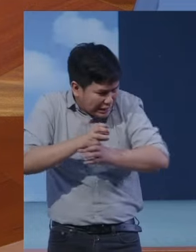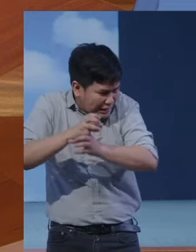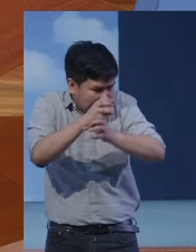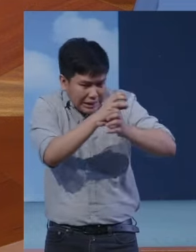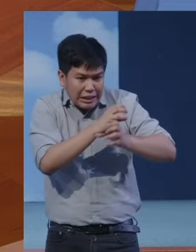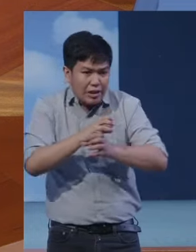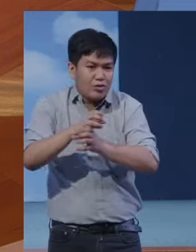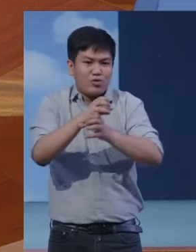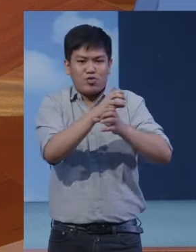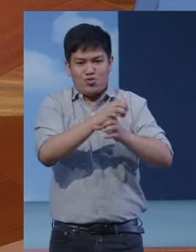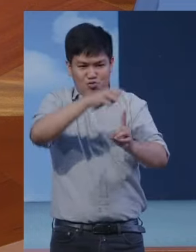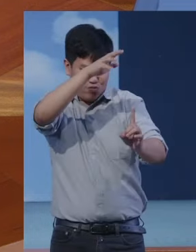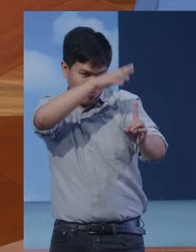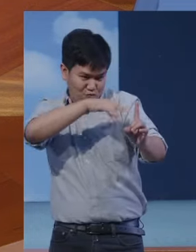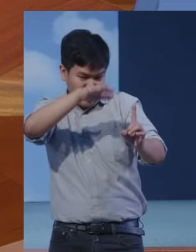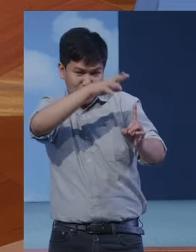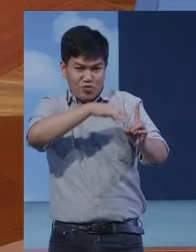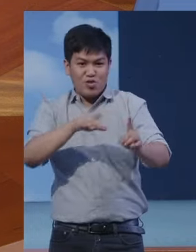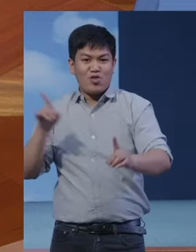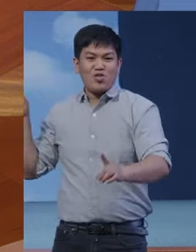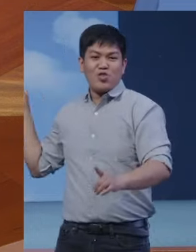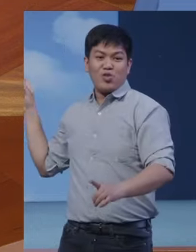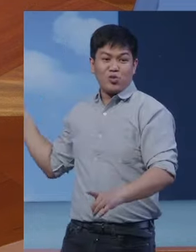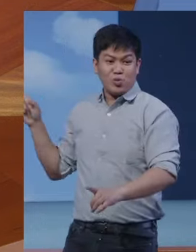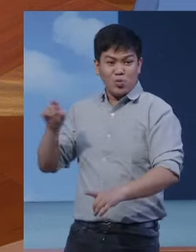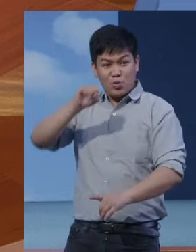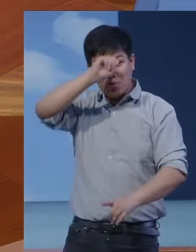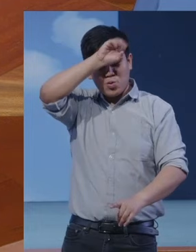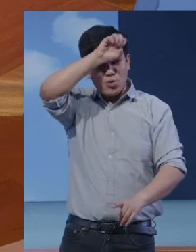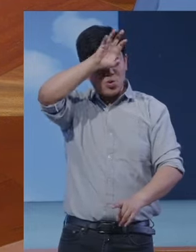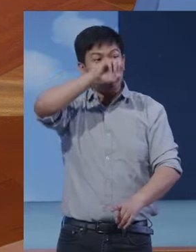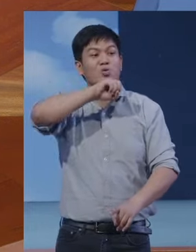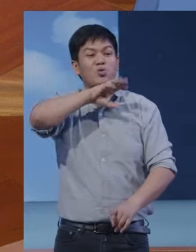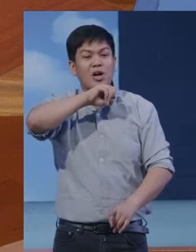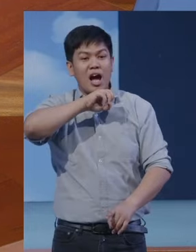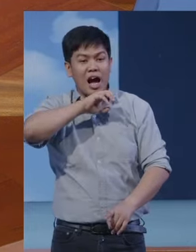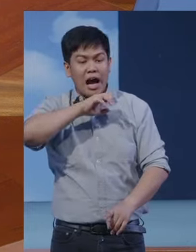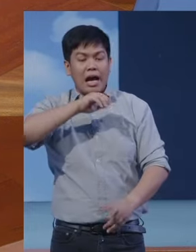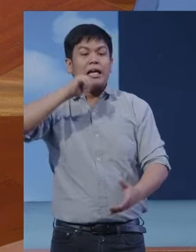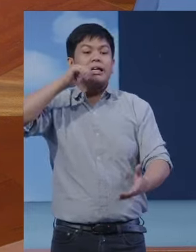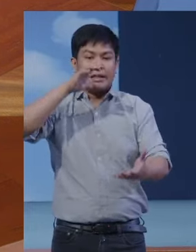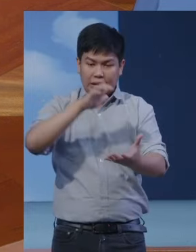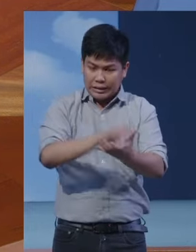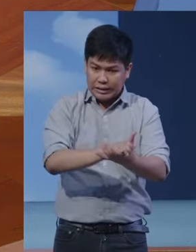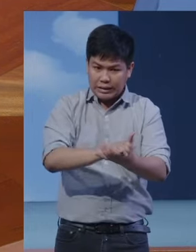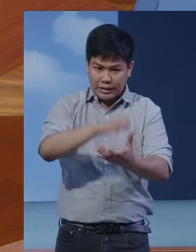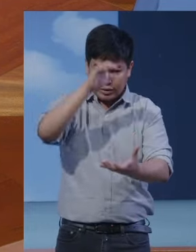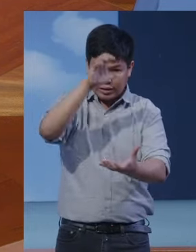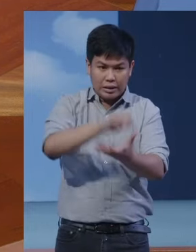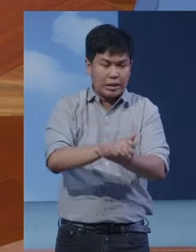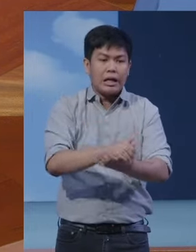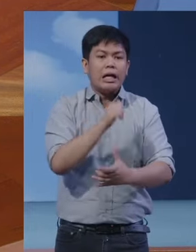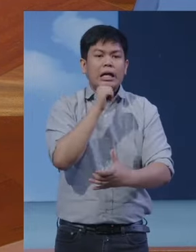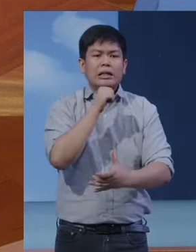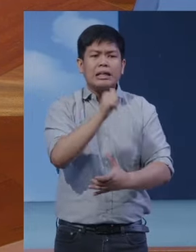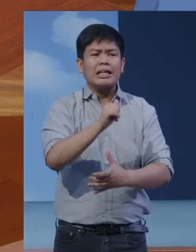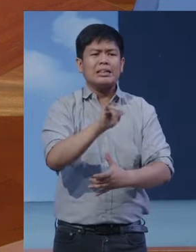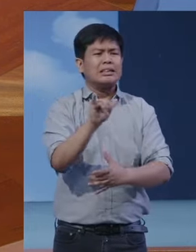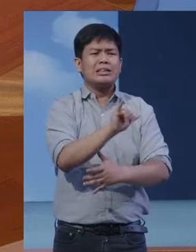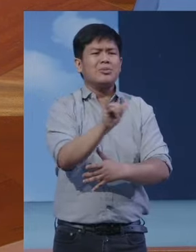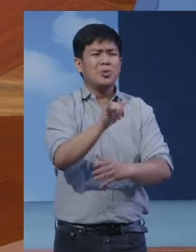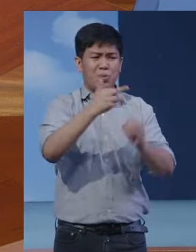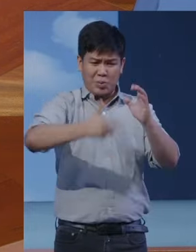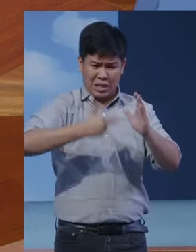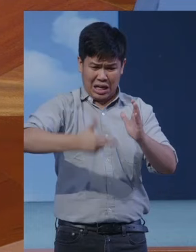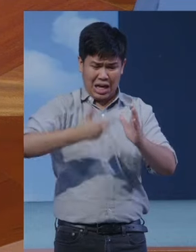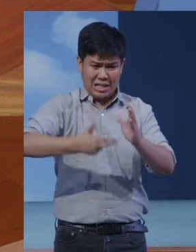matatanda kasama na nga pala ako doon no ang pag-aasawa daw ay hindi parang mainit na sinaing na